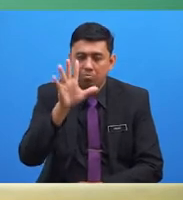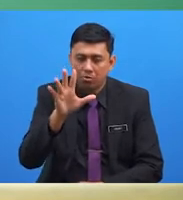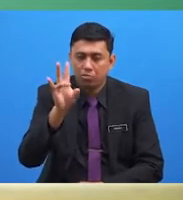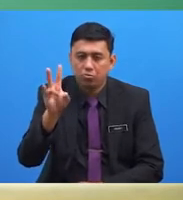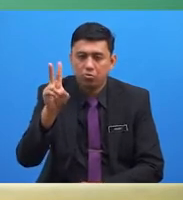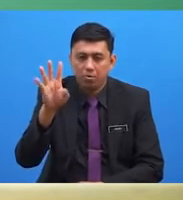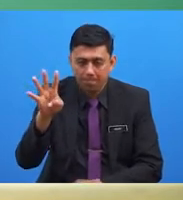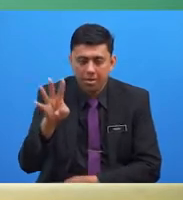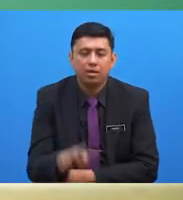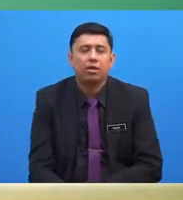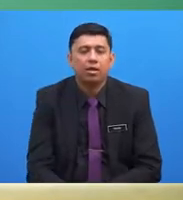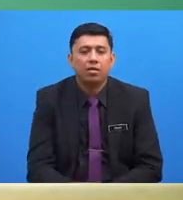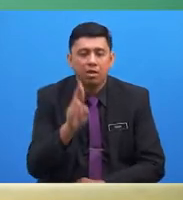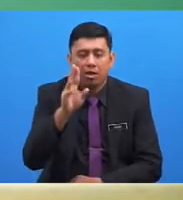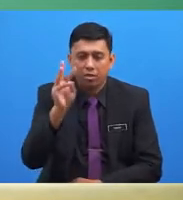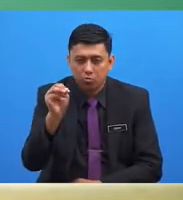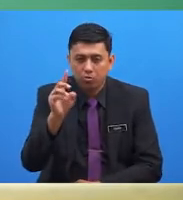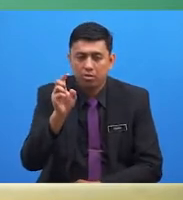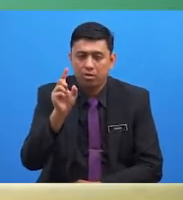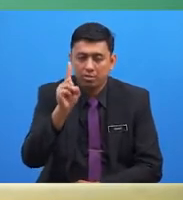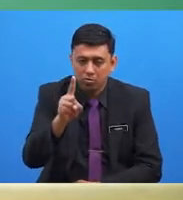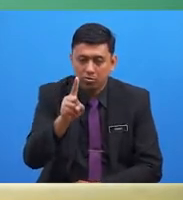RM5,724 menjadikan